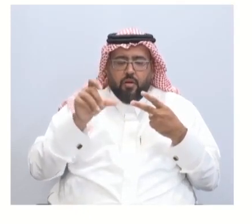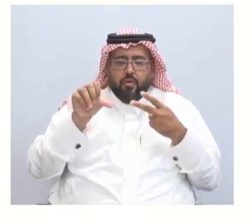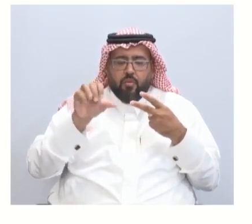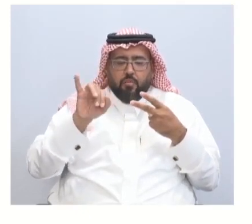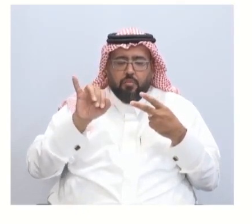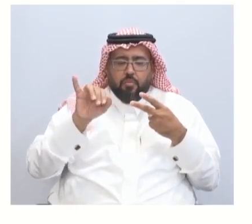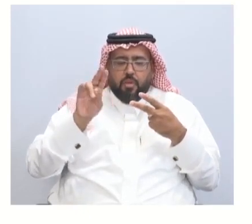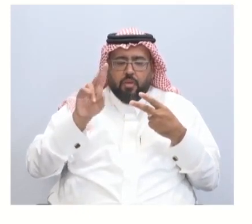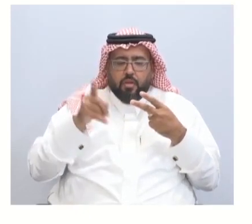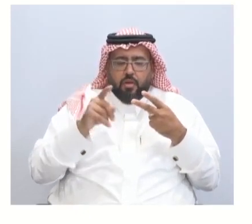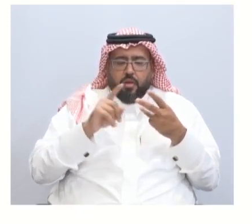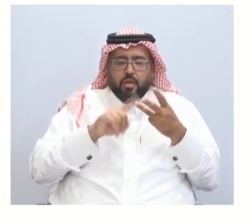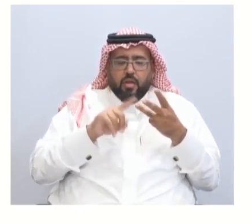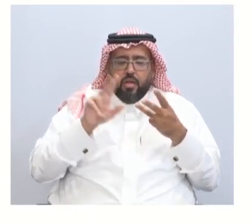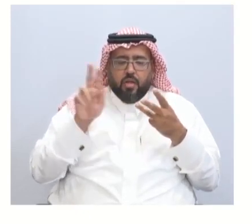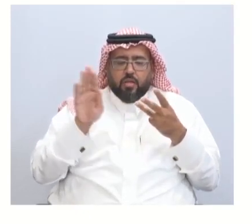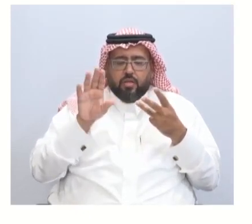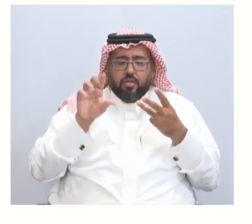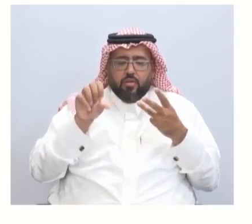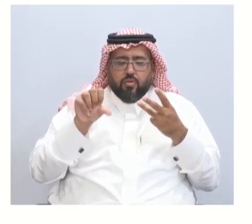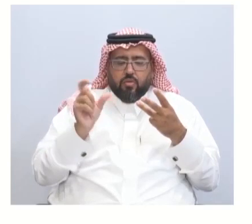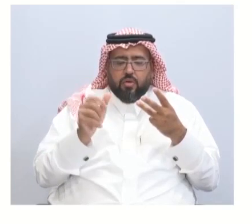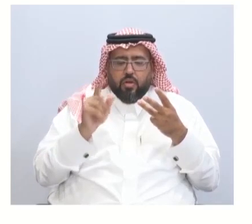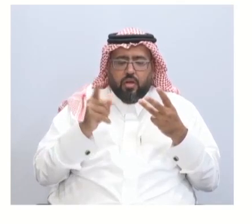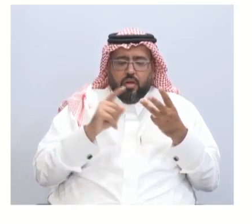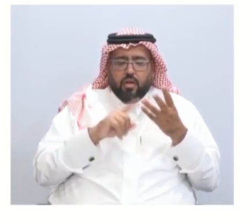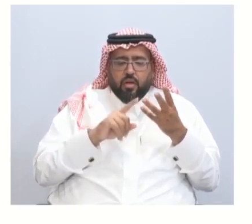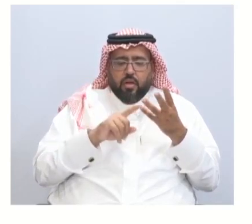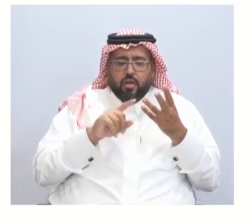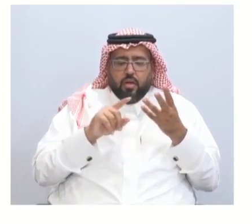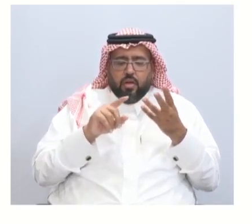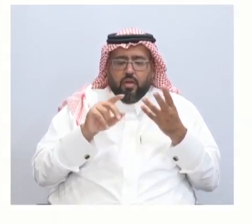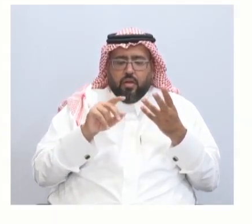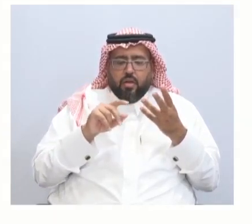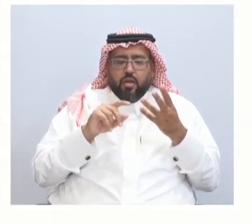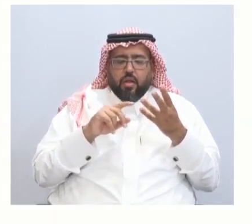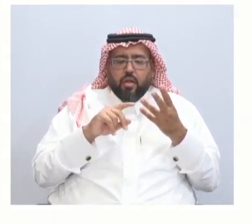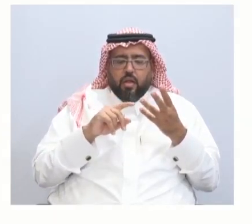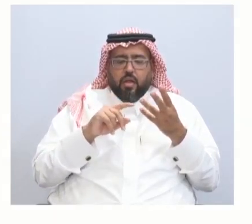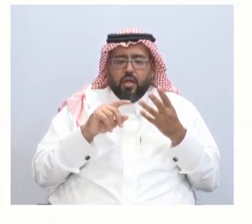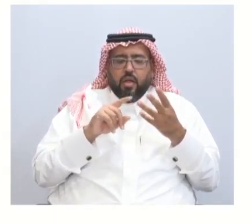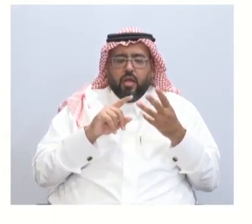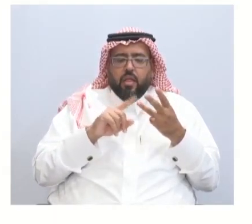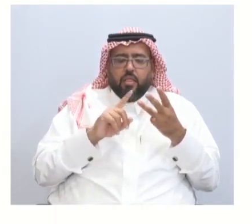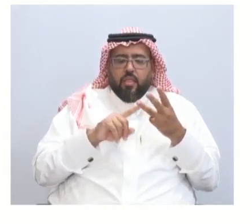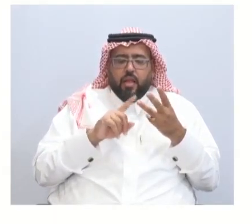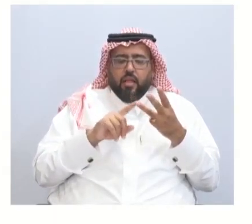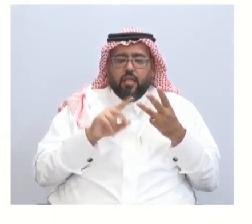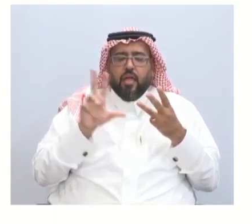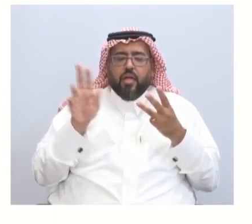جهاز قياس المغناطيسيه احسنتم بارك الله فيكم الجواب هو